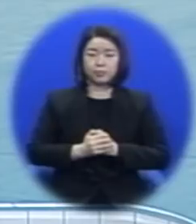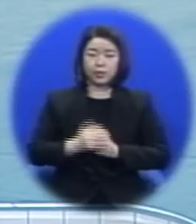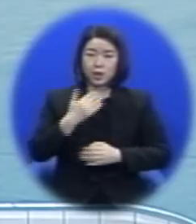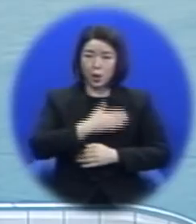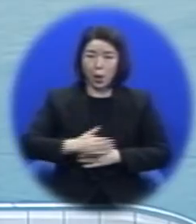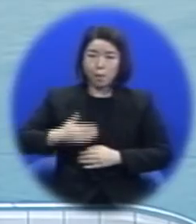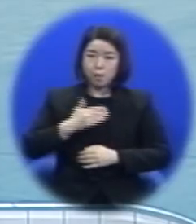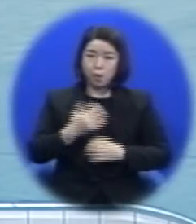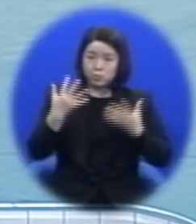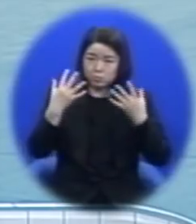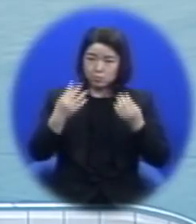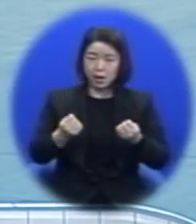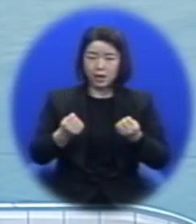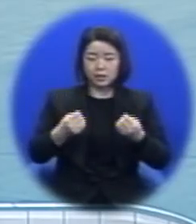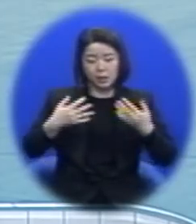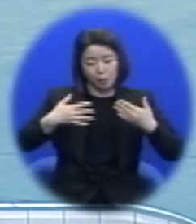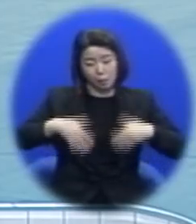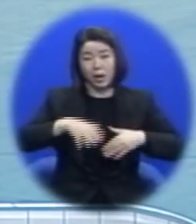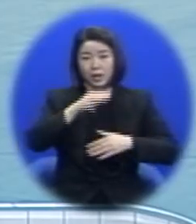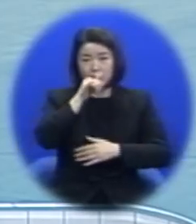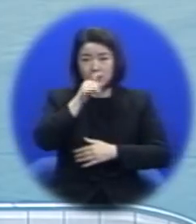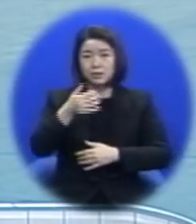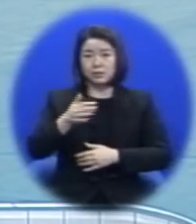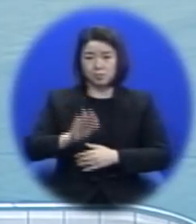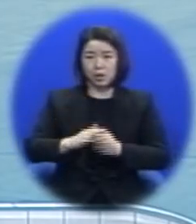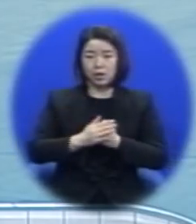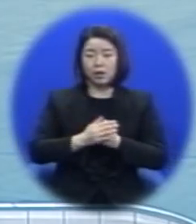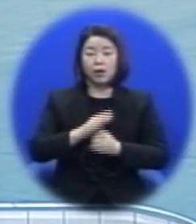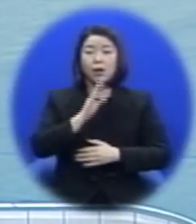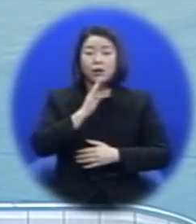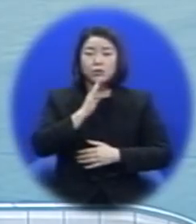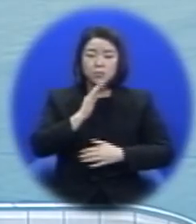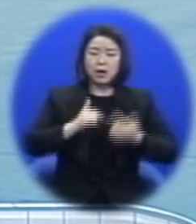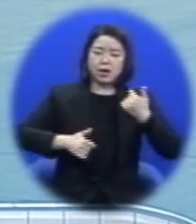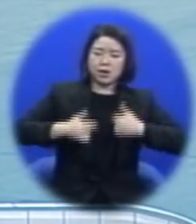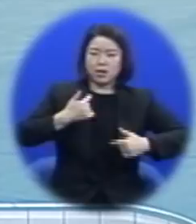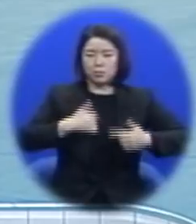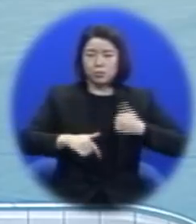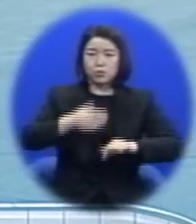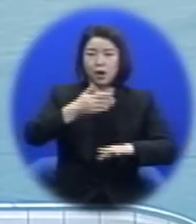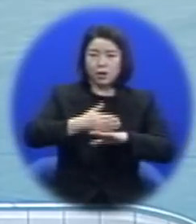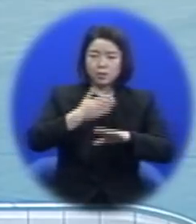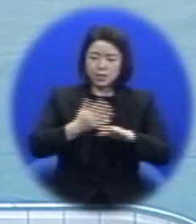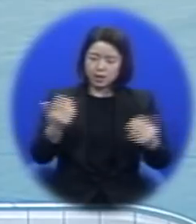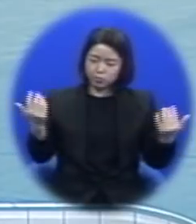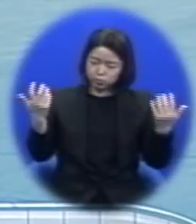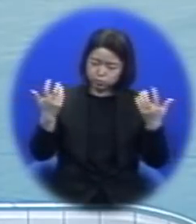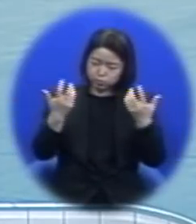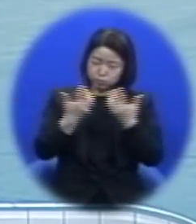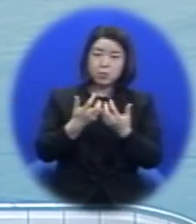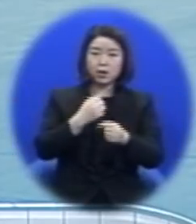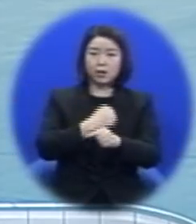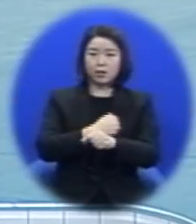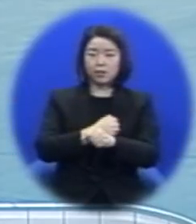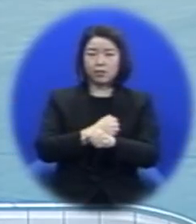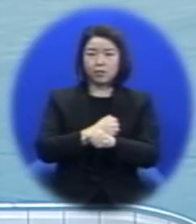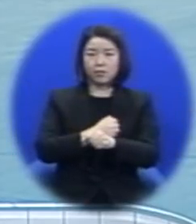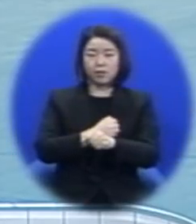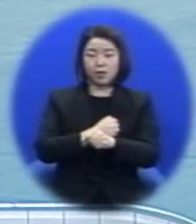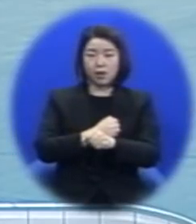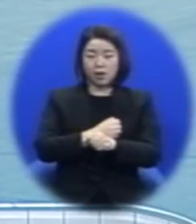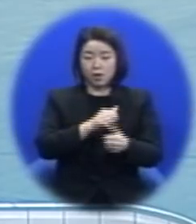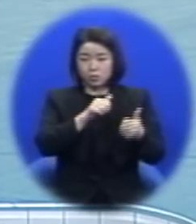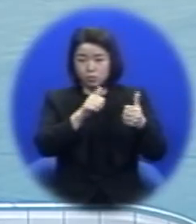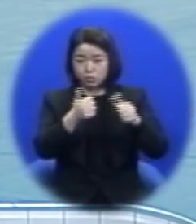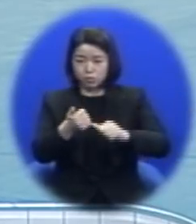몸은 많이 약해져 계셨지만 그렇게 기쁨과 감사가 충만하시더라. 죽음의